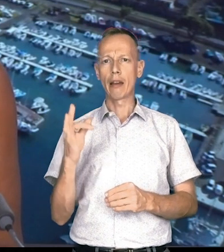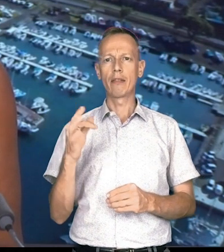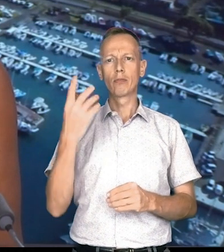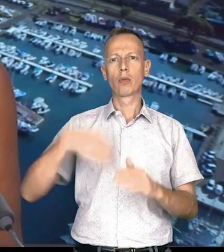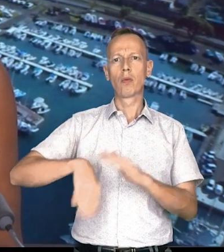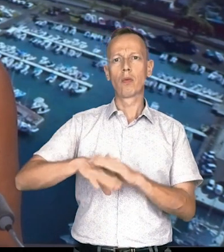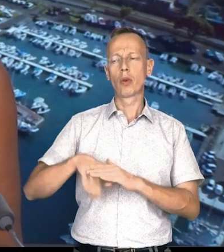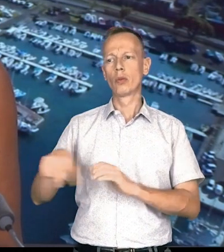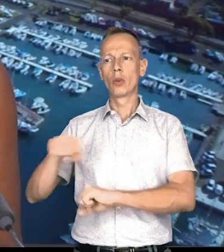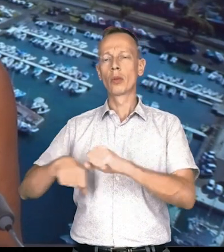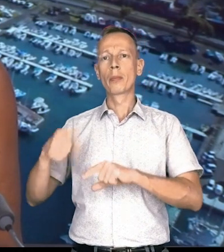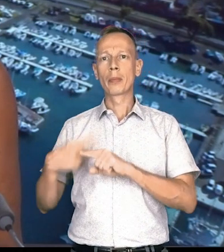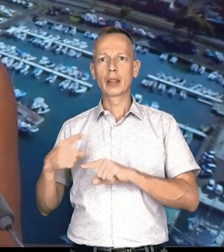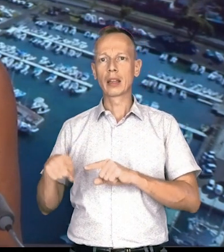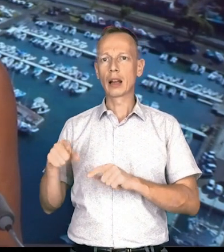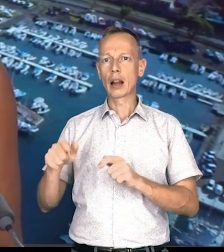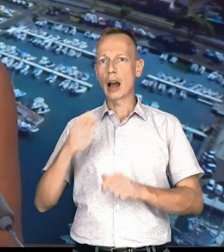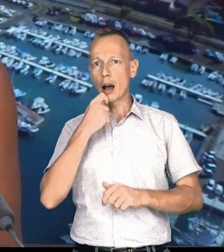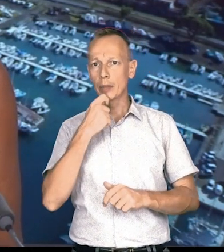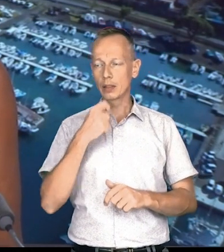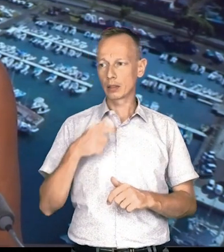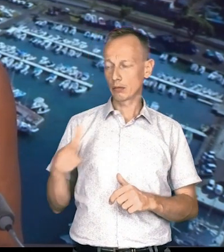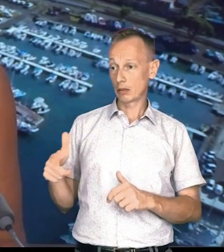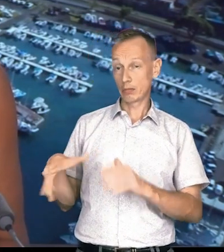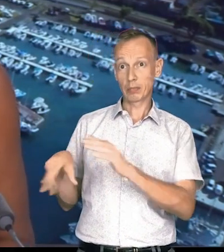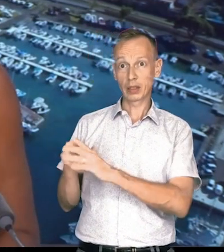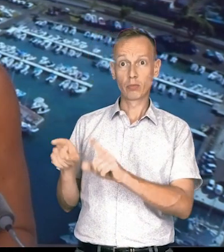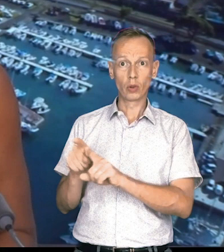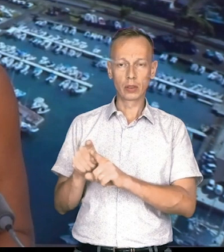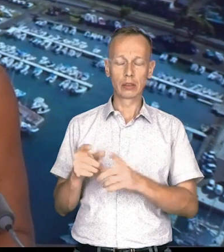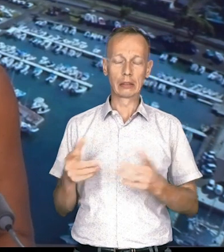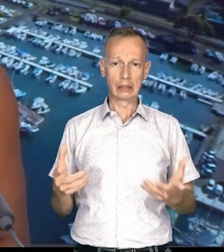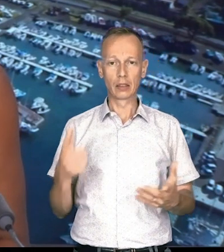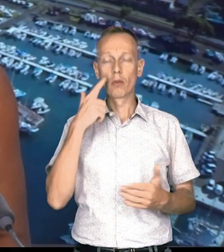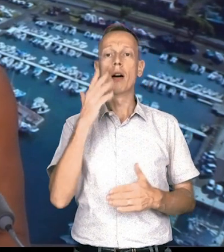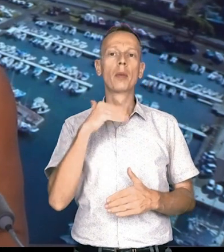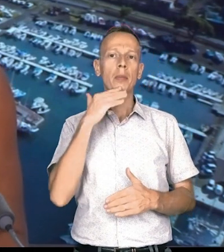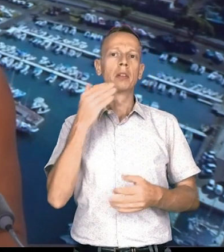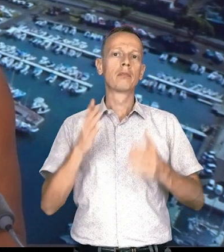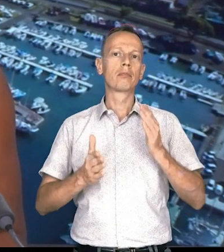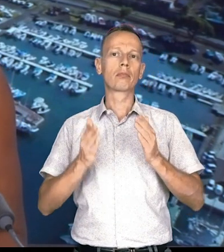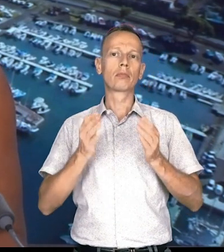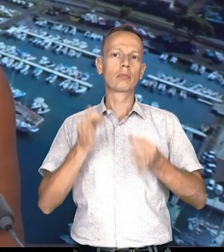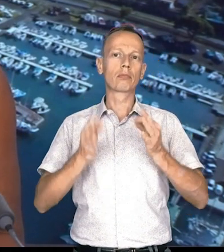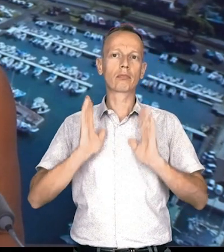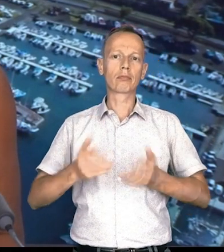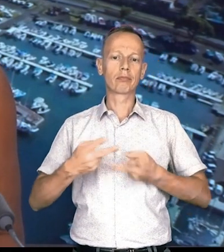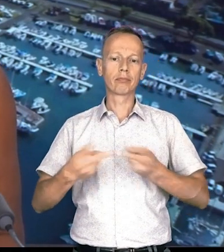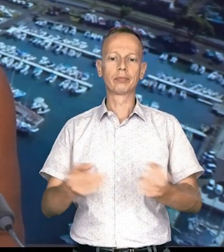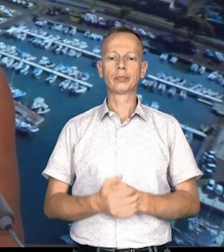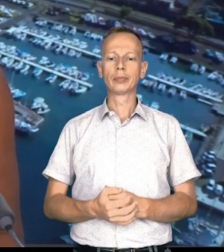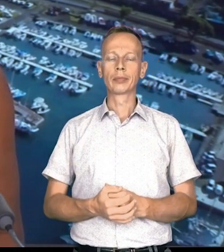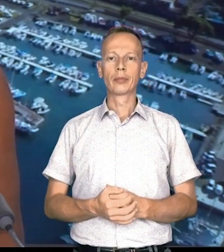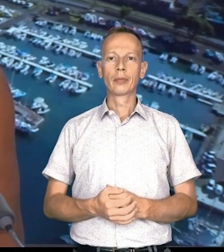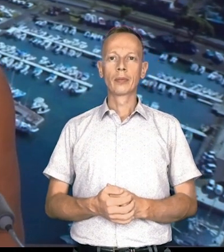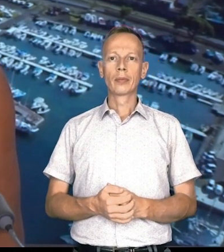arbitrage à la FTF, Fédération tahitienne de football. Le verdict est attendu cet après-midi. Deuxième jour du